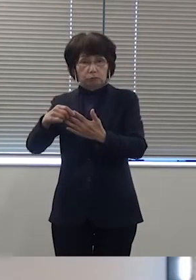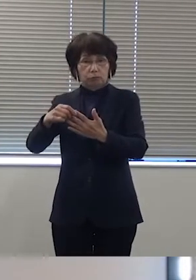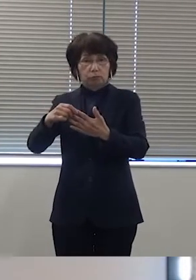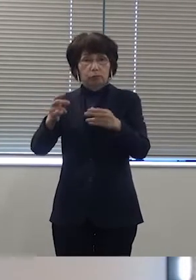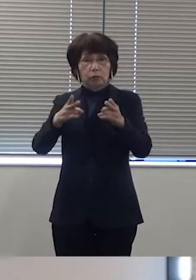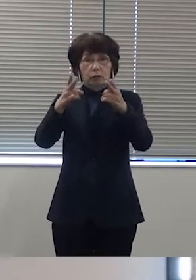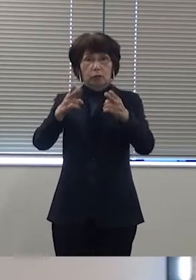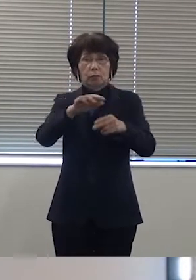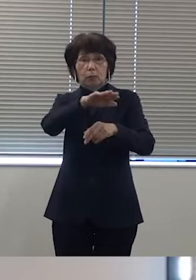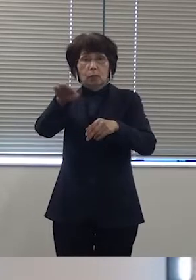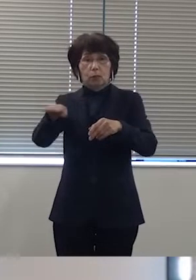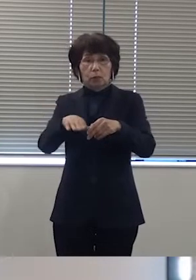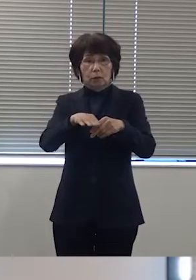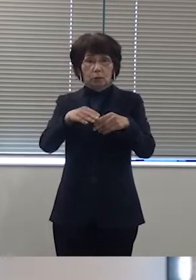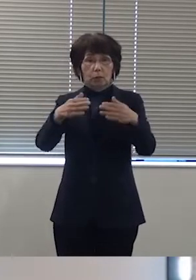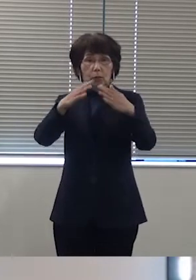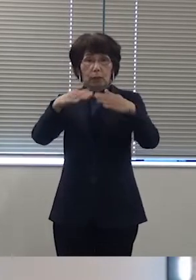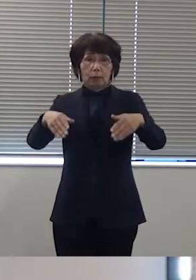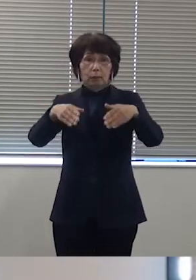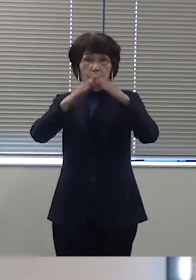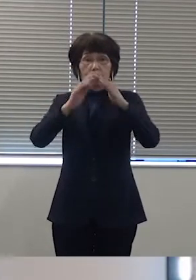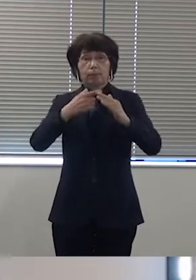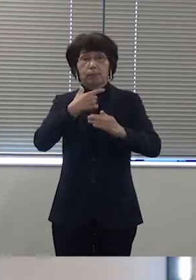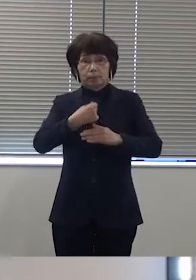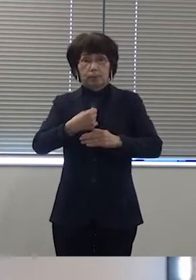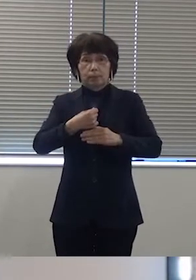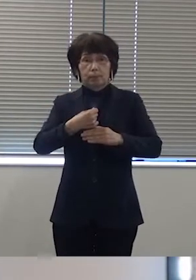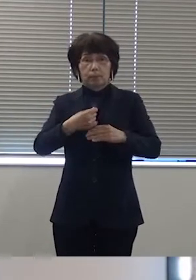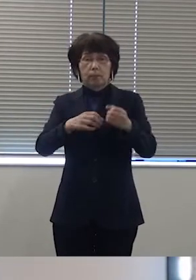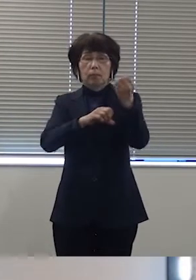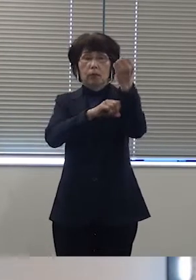が今年度末に揃った段階なので、